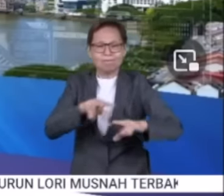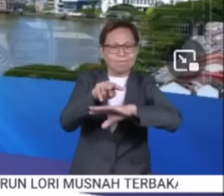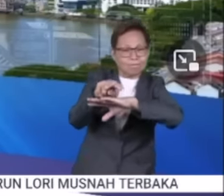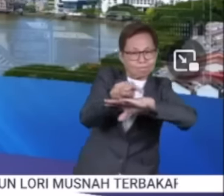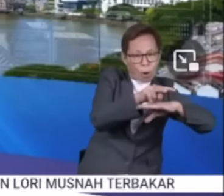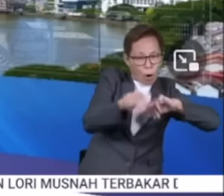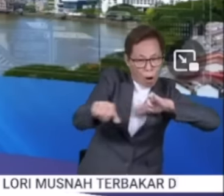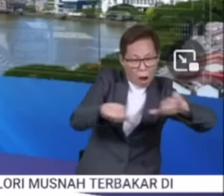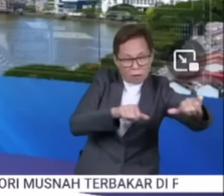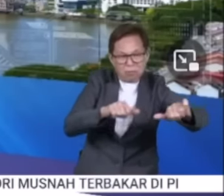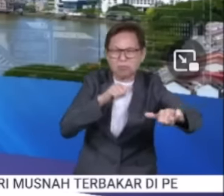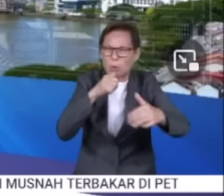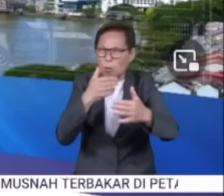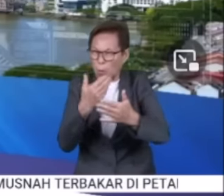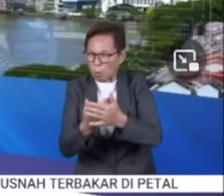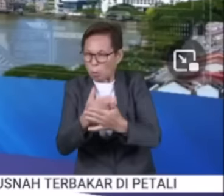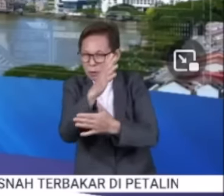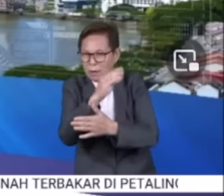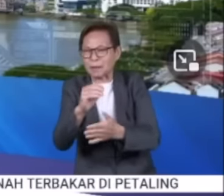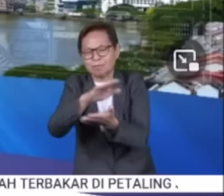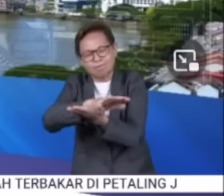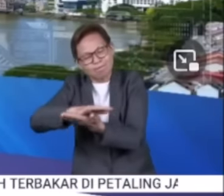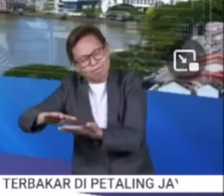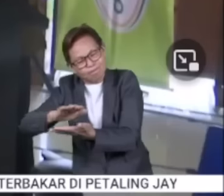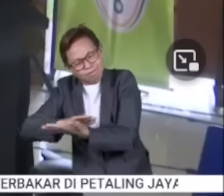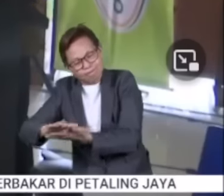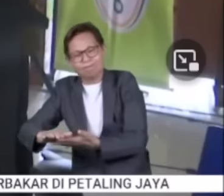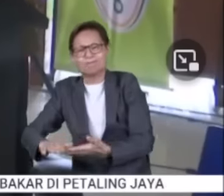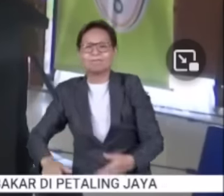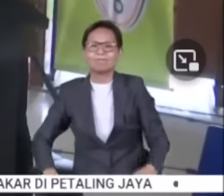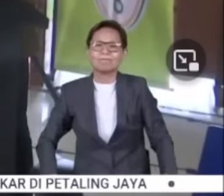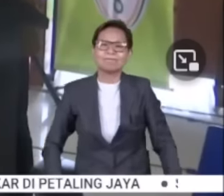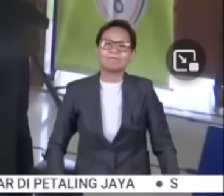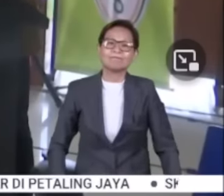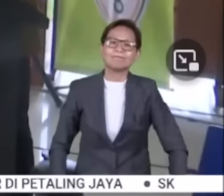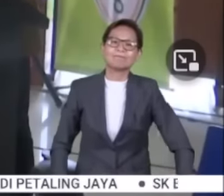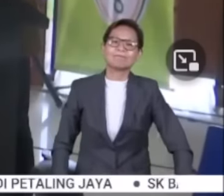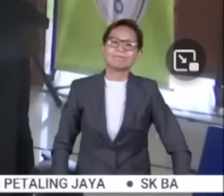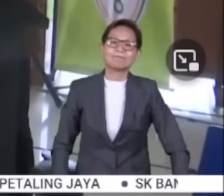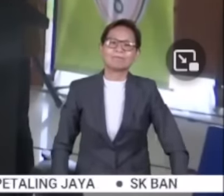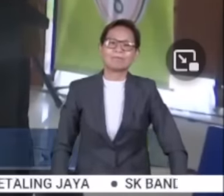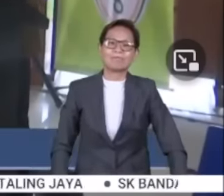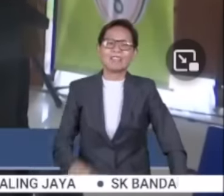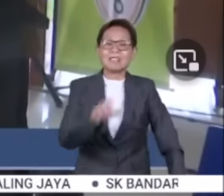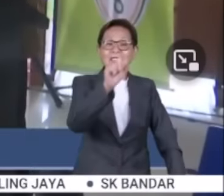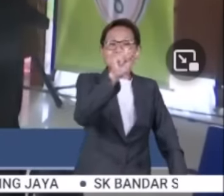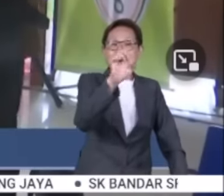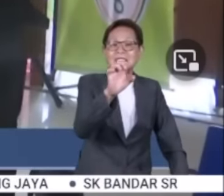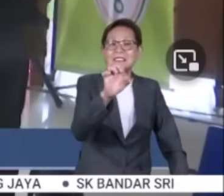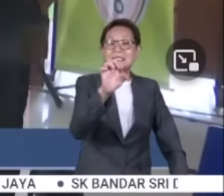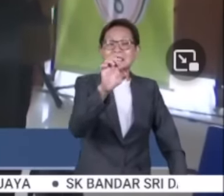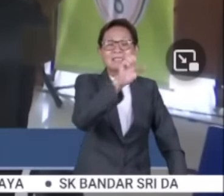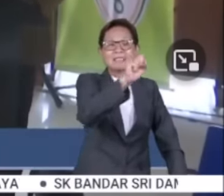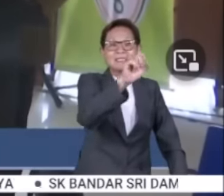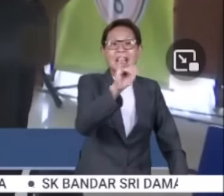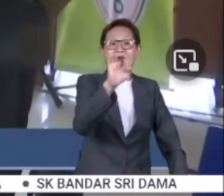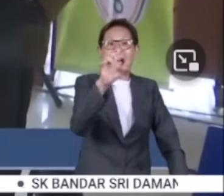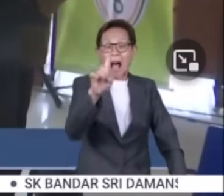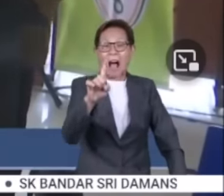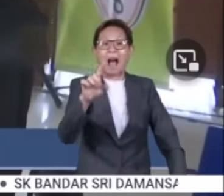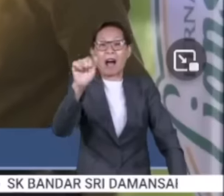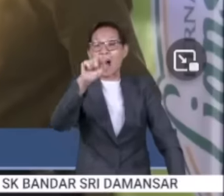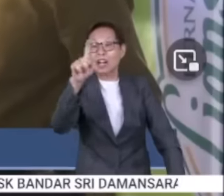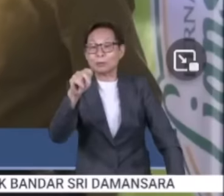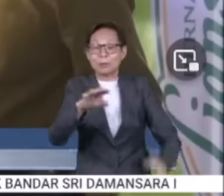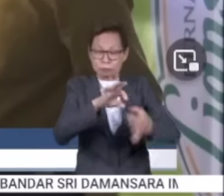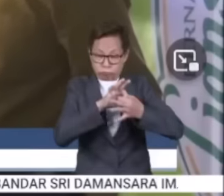pemantauan aktiviti tidak sihat dan kebersihan. Syed Azmi yakin kerjasama yang baik ini jika